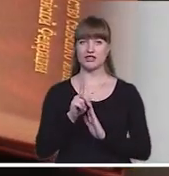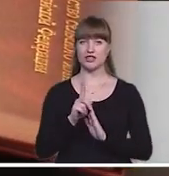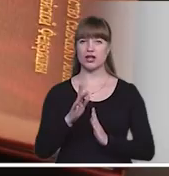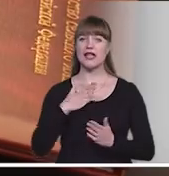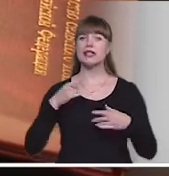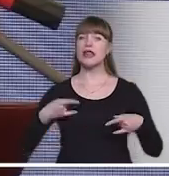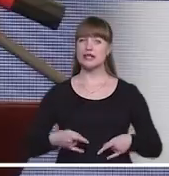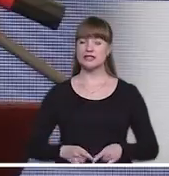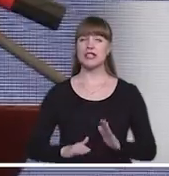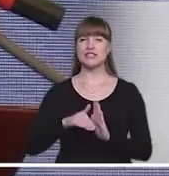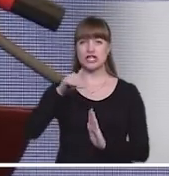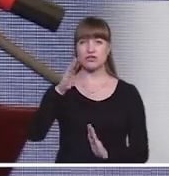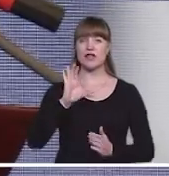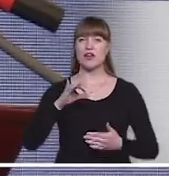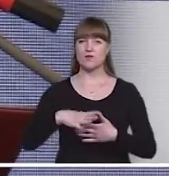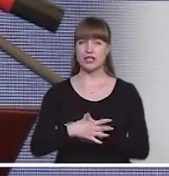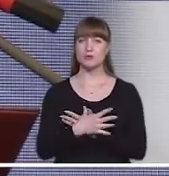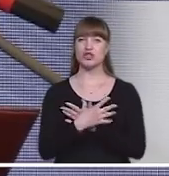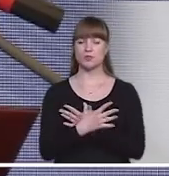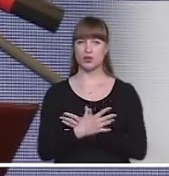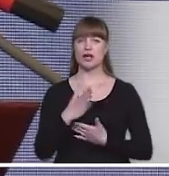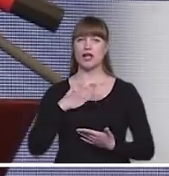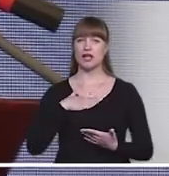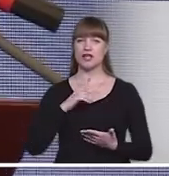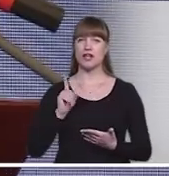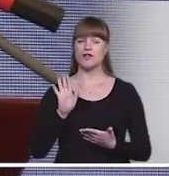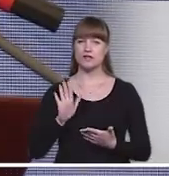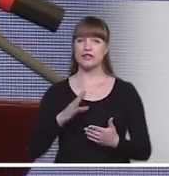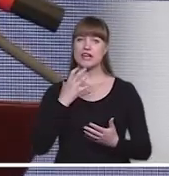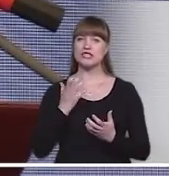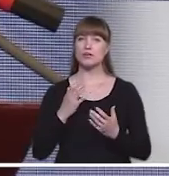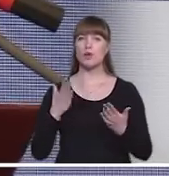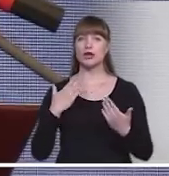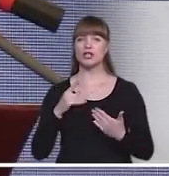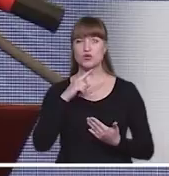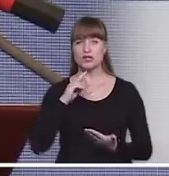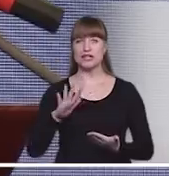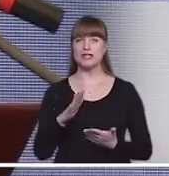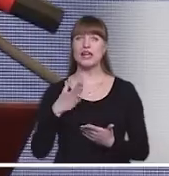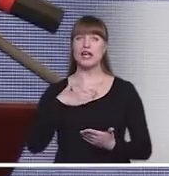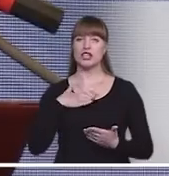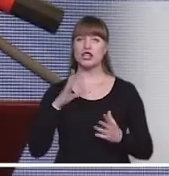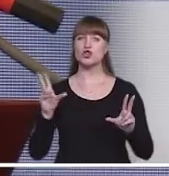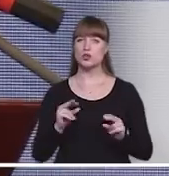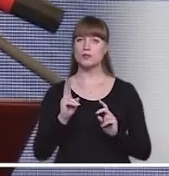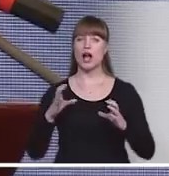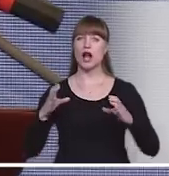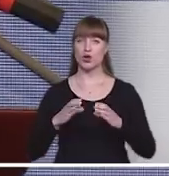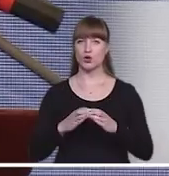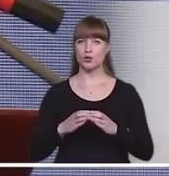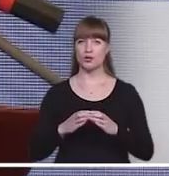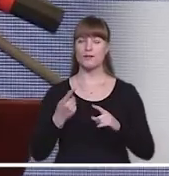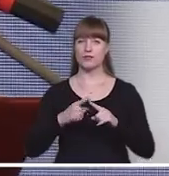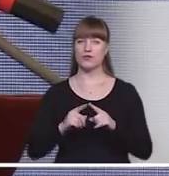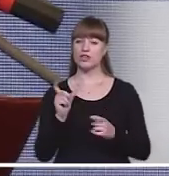Я родилась и выросла в Санкт-Петербурге. Я всегда с теплом отношусь к России. И наш успех как группы в